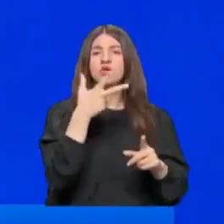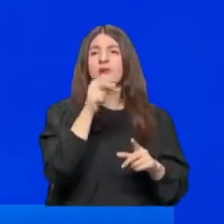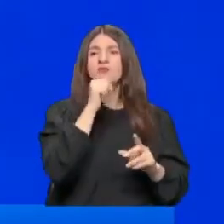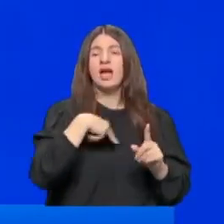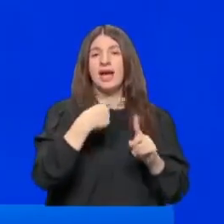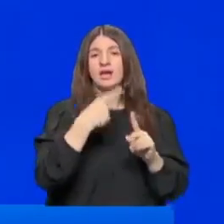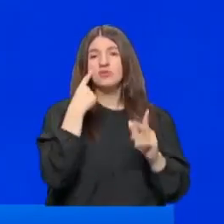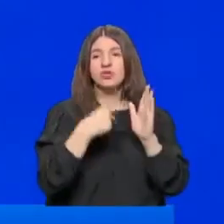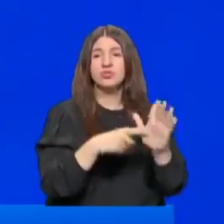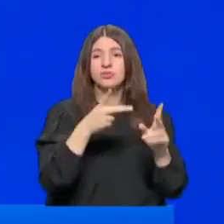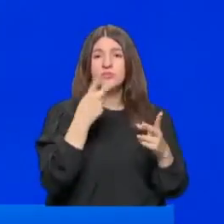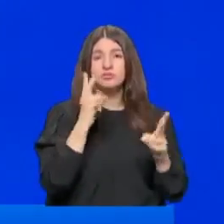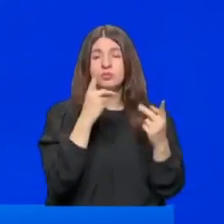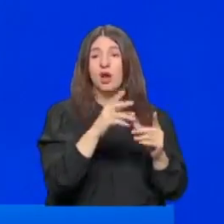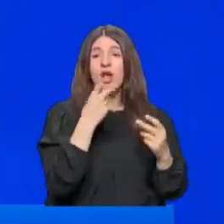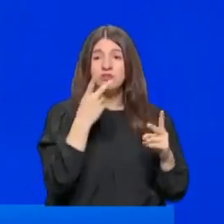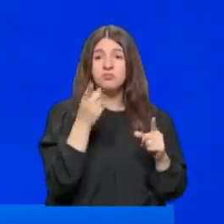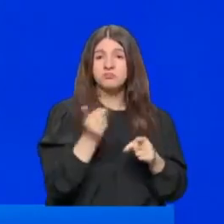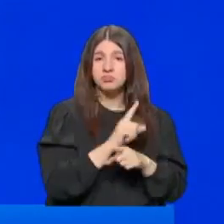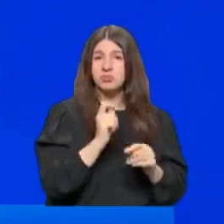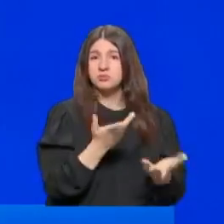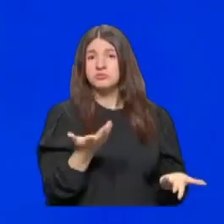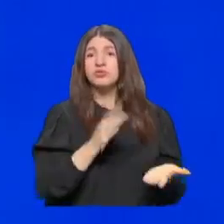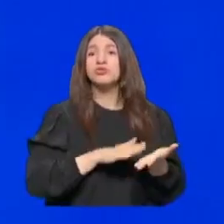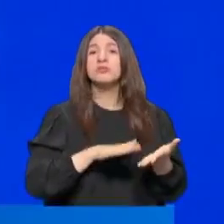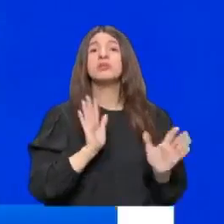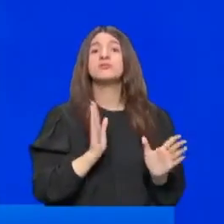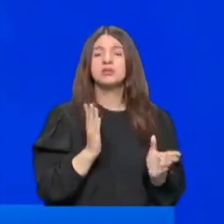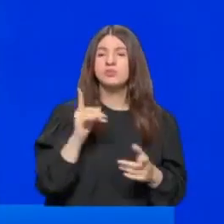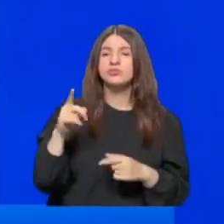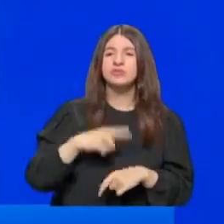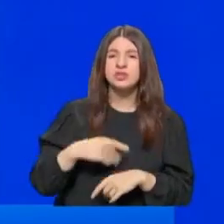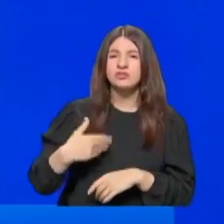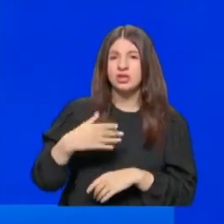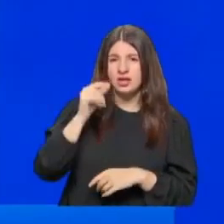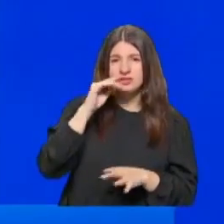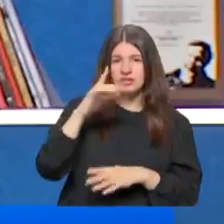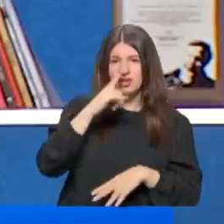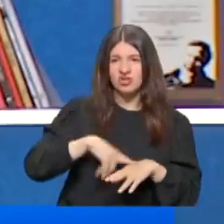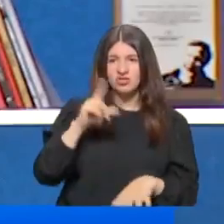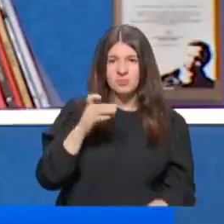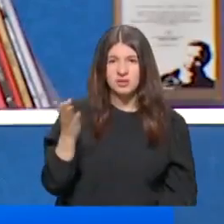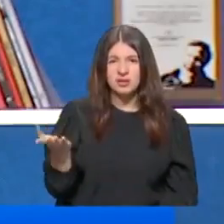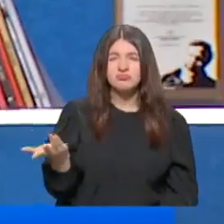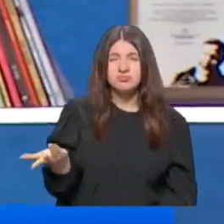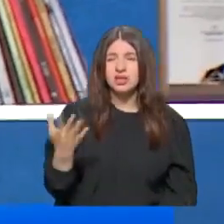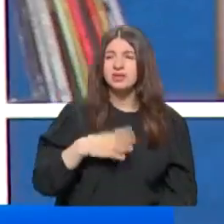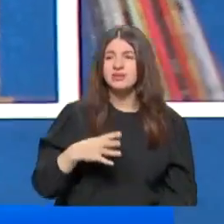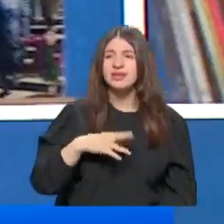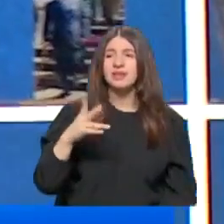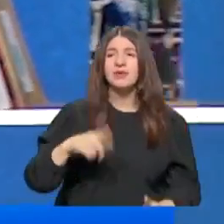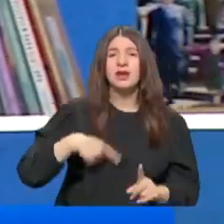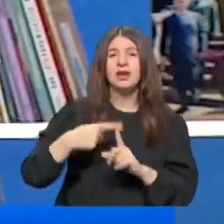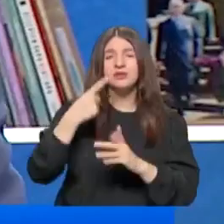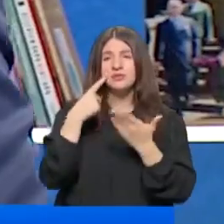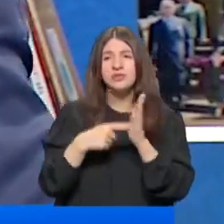gösterge Müzesi ve bunları açıklarsa böyle Böyle yaparsa falan evlenmez Ne oldu saatten sonra insanlar inanacak mı yani istediği kadar